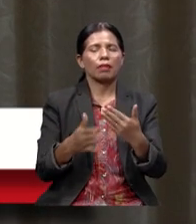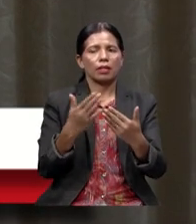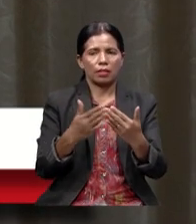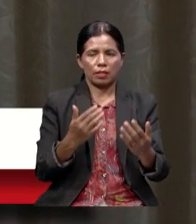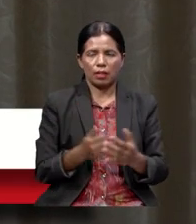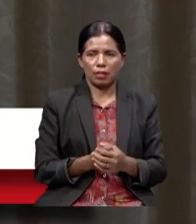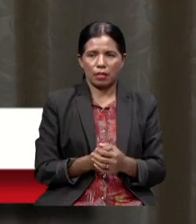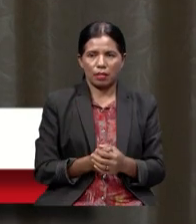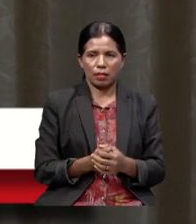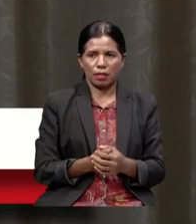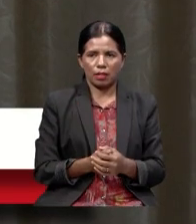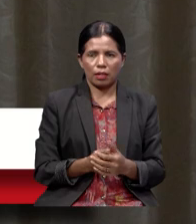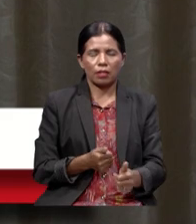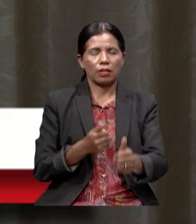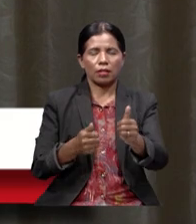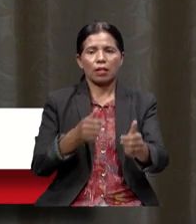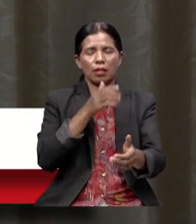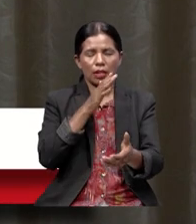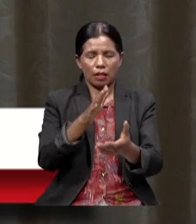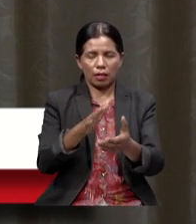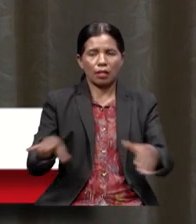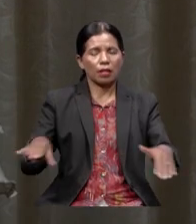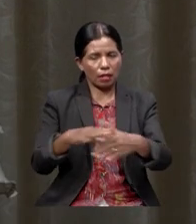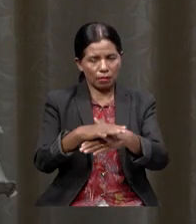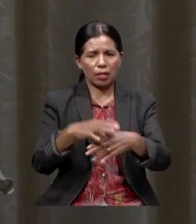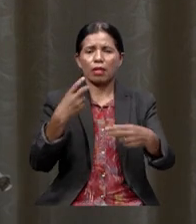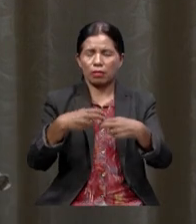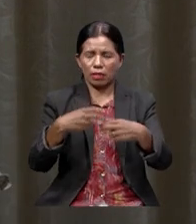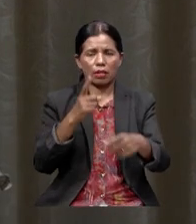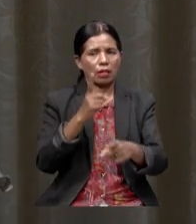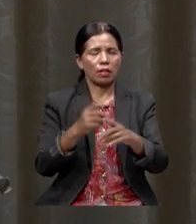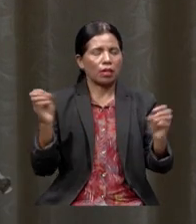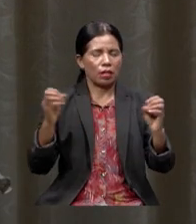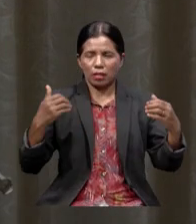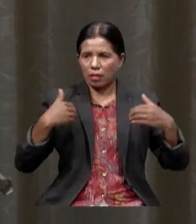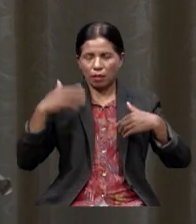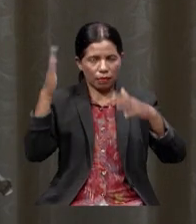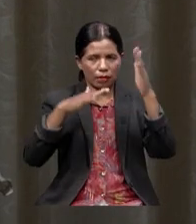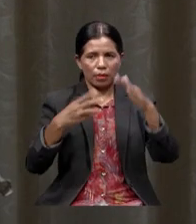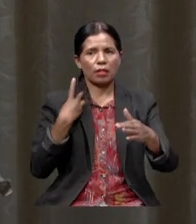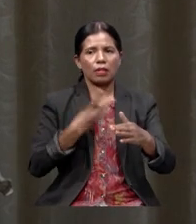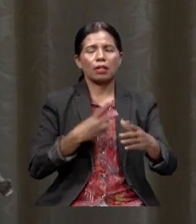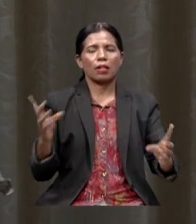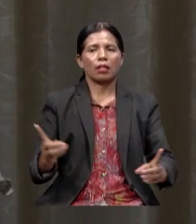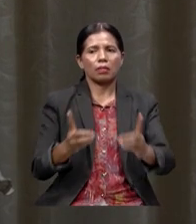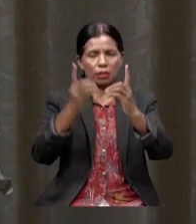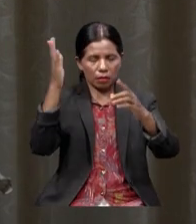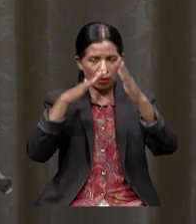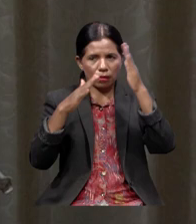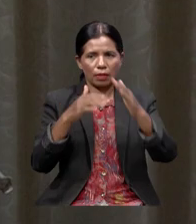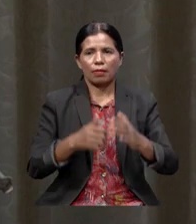tiada hola malu ni maka susah tebes. Laos dia lah ya problema, ita sempre hasil ia